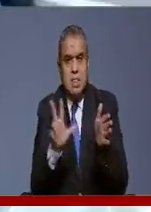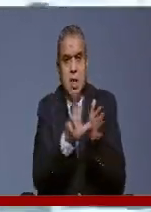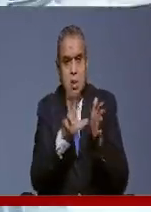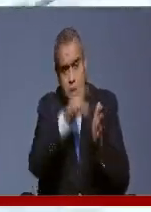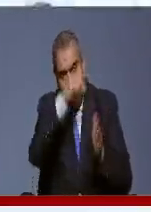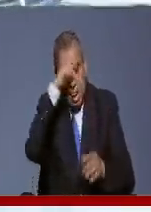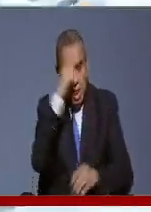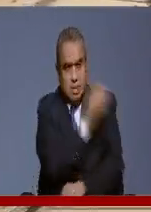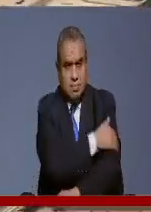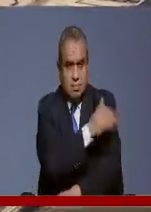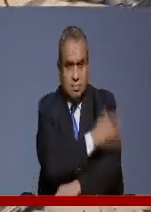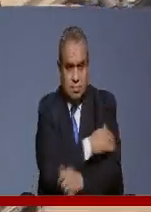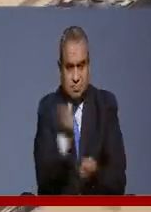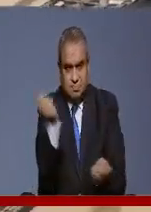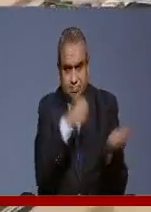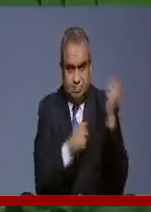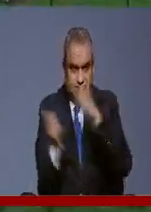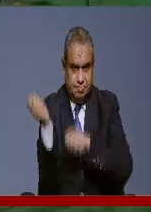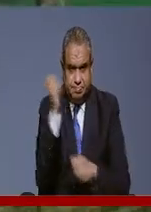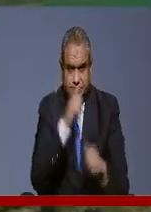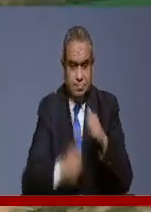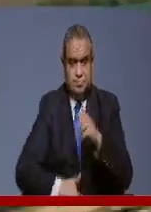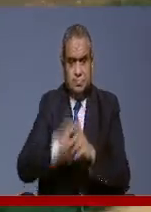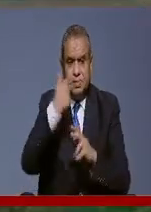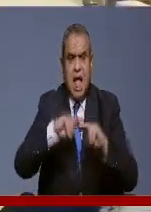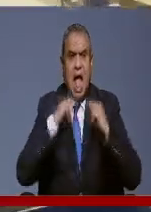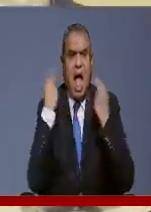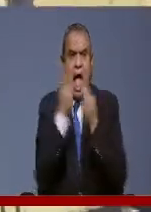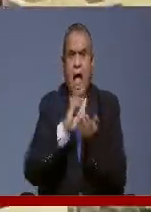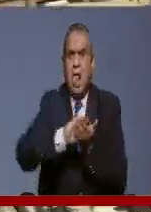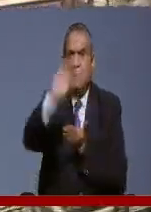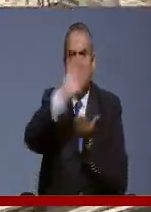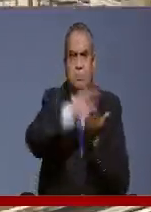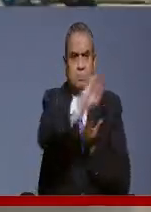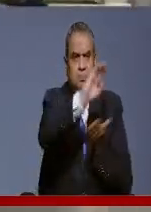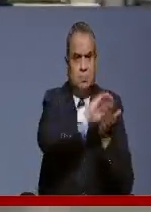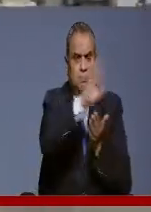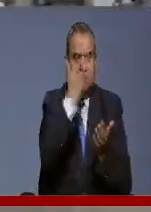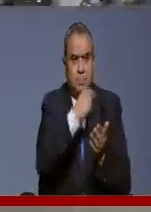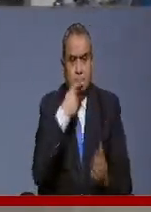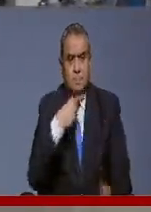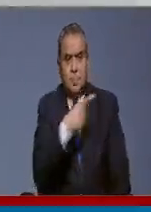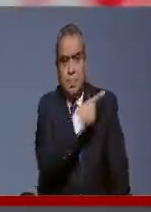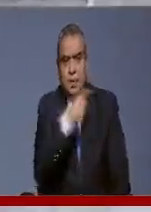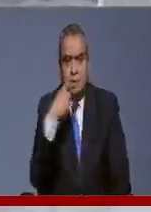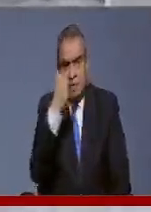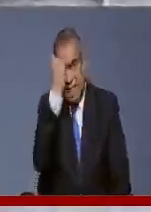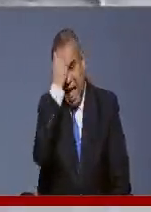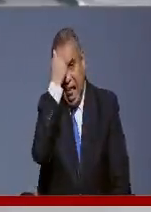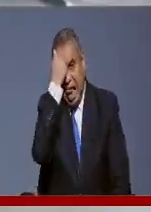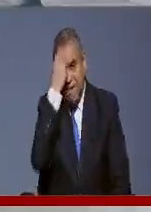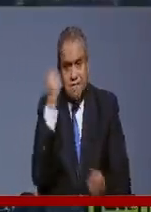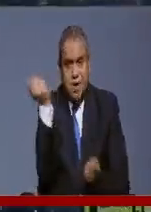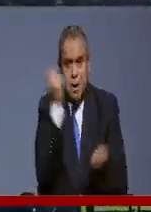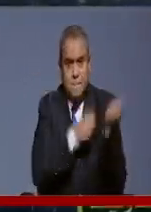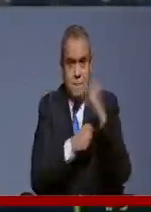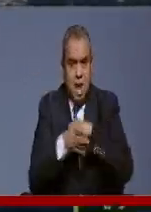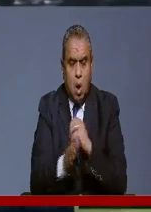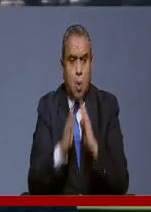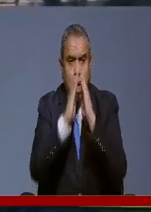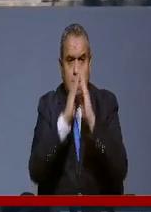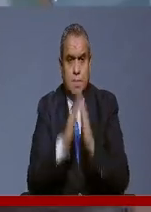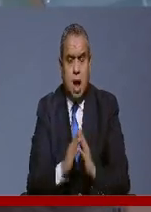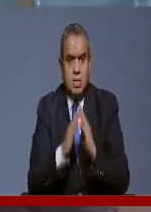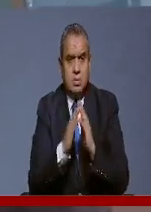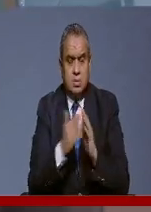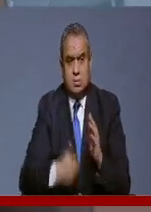المصريه انها توصل لكل مكان في العالم اكثر من 100 ال منشاه صناعيه في كل مكان في مصر